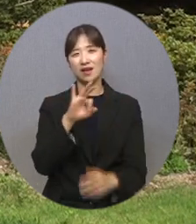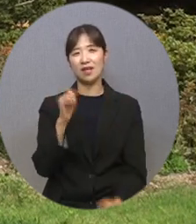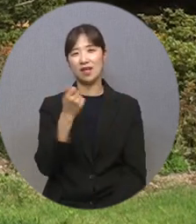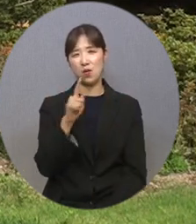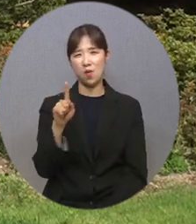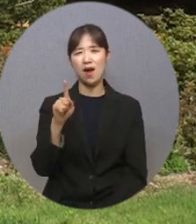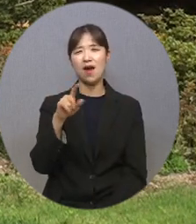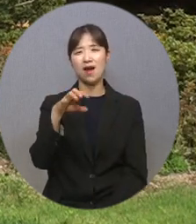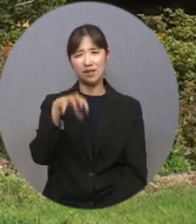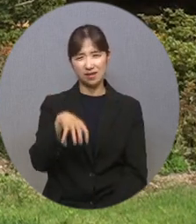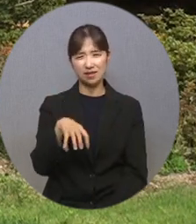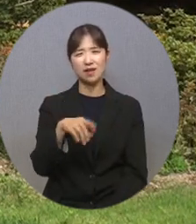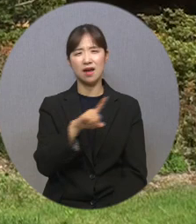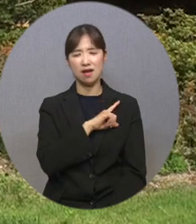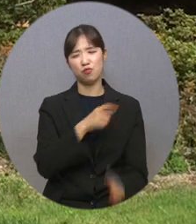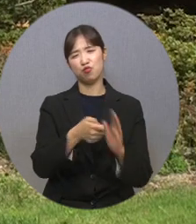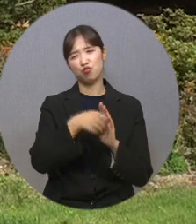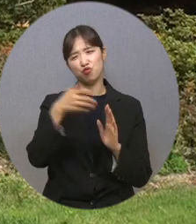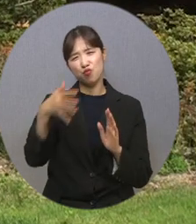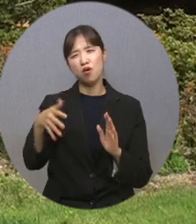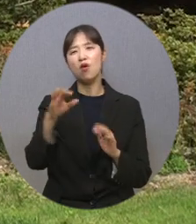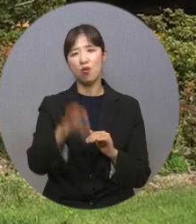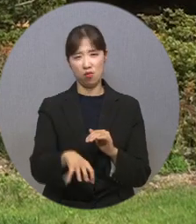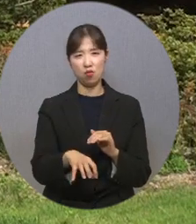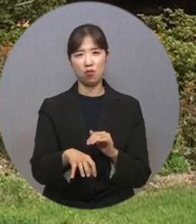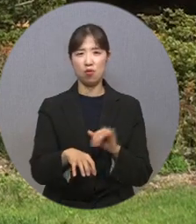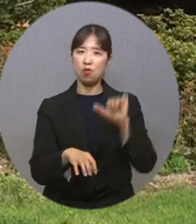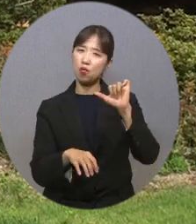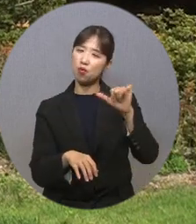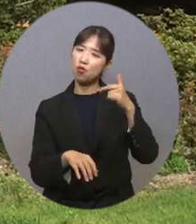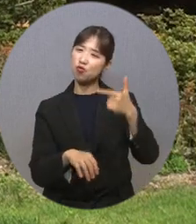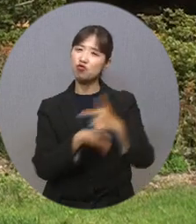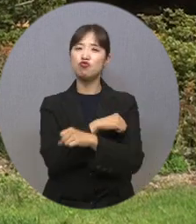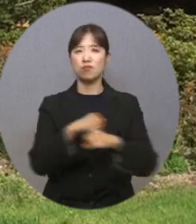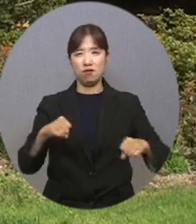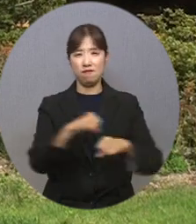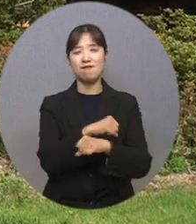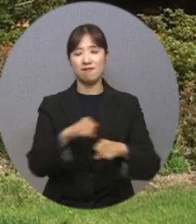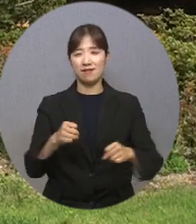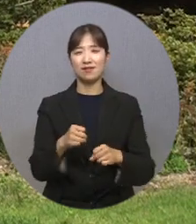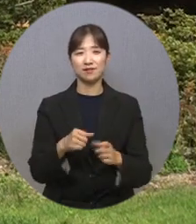이화장에서 가장 유명한 곳입니다. 거의 5,6평 정도밖에 안 되는데